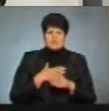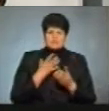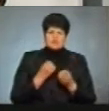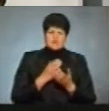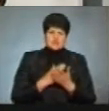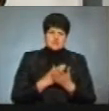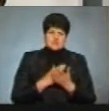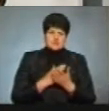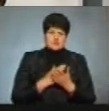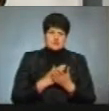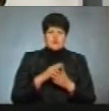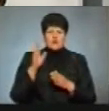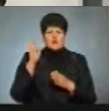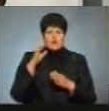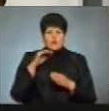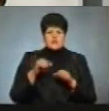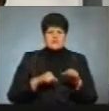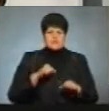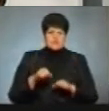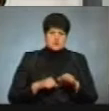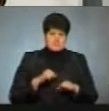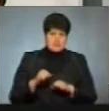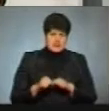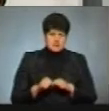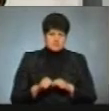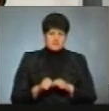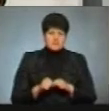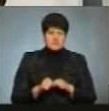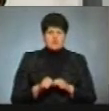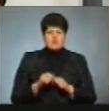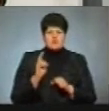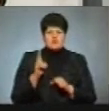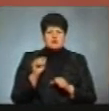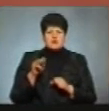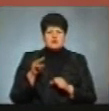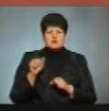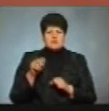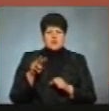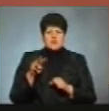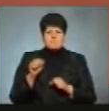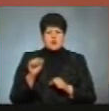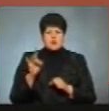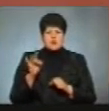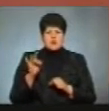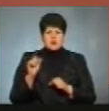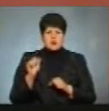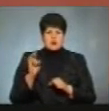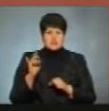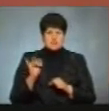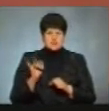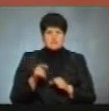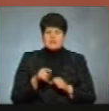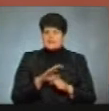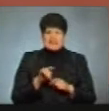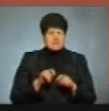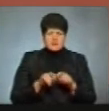є водні катамарани, велосипеди. І в нас ще є батут. Тобто парку Шевченка ще є, будуть розміщені. Тобто